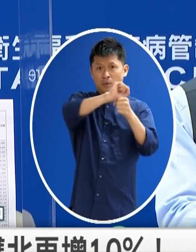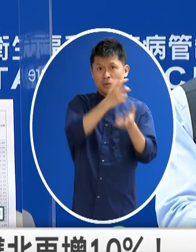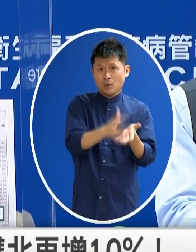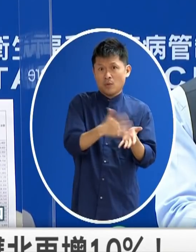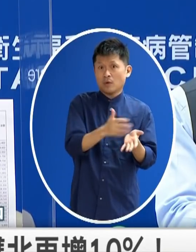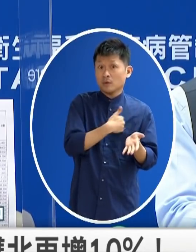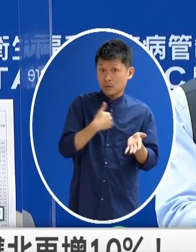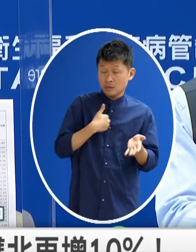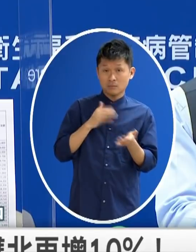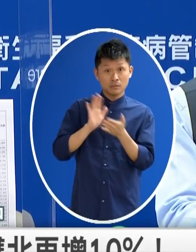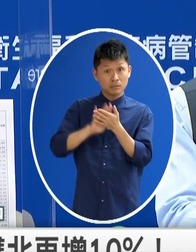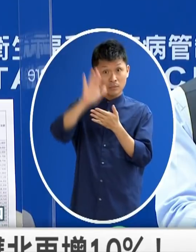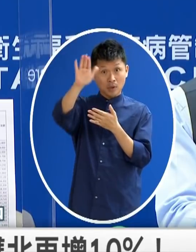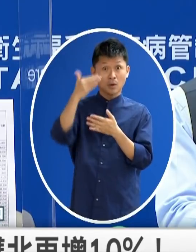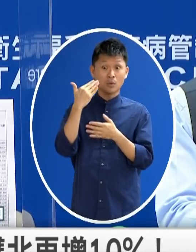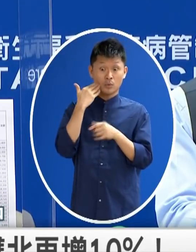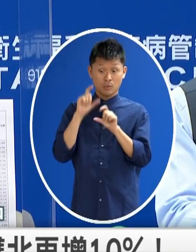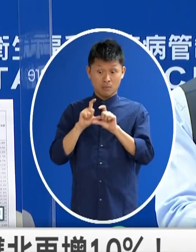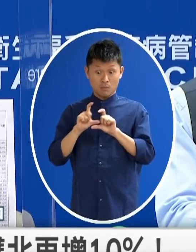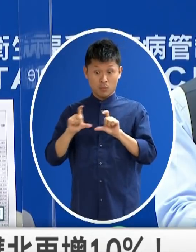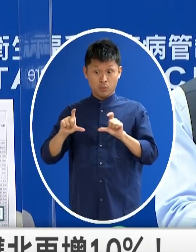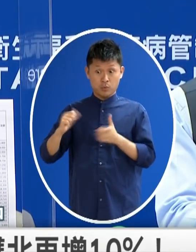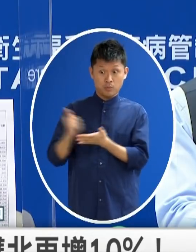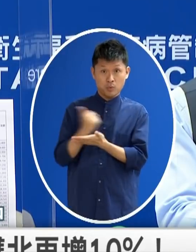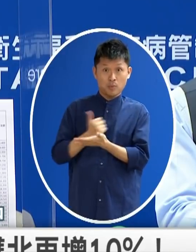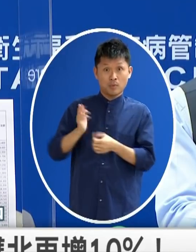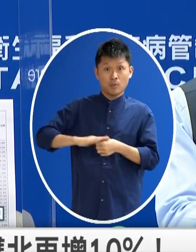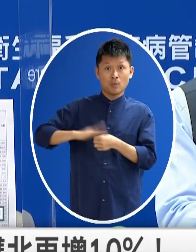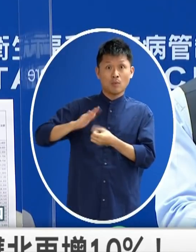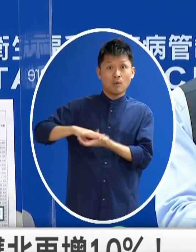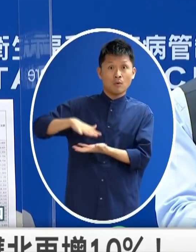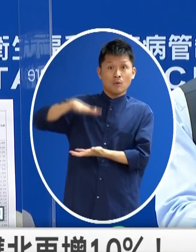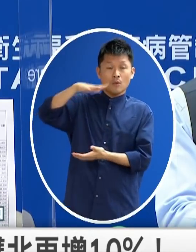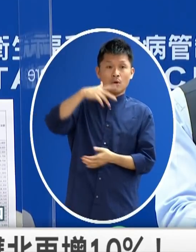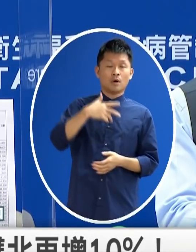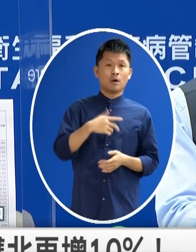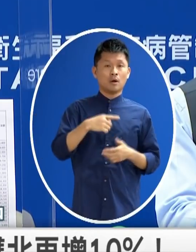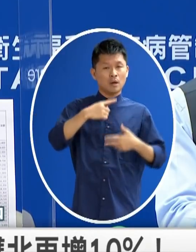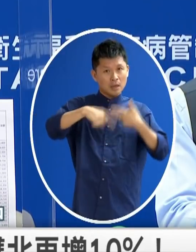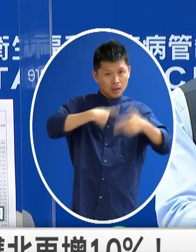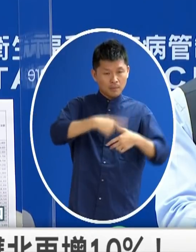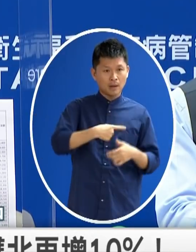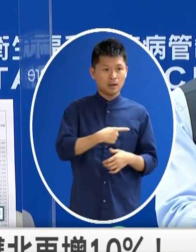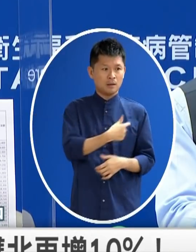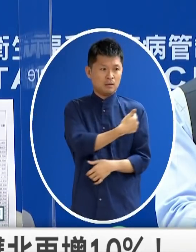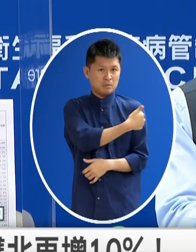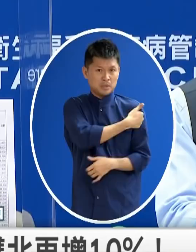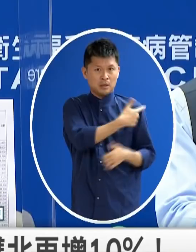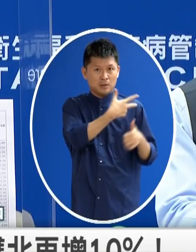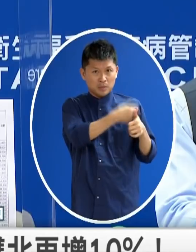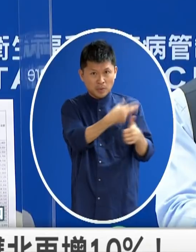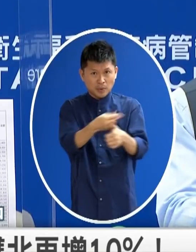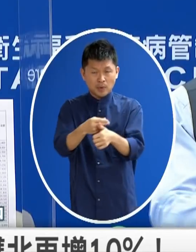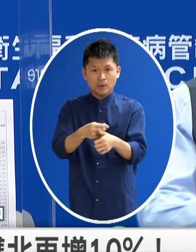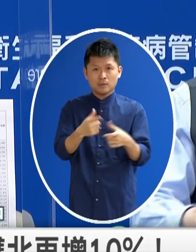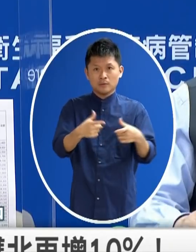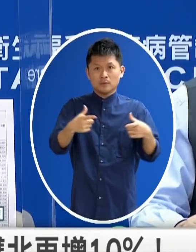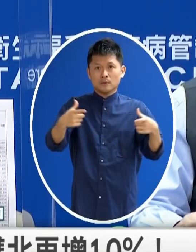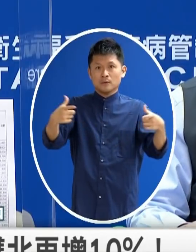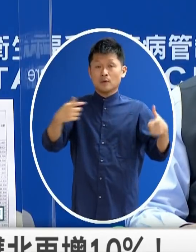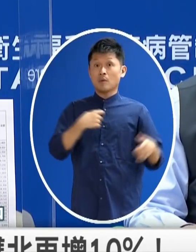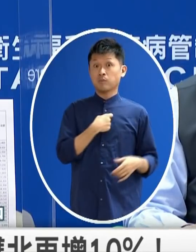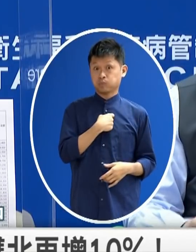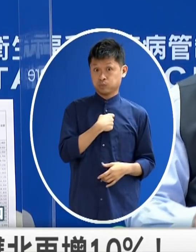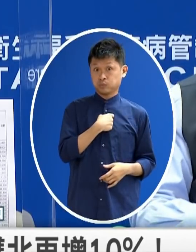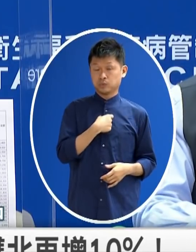后哈真的疫苗量大，我们需要更快的时候，那一周打上，像是在打说我们希望有一个扩大好